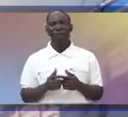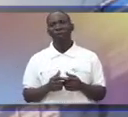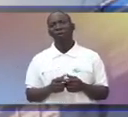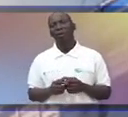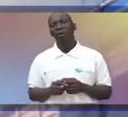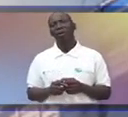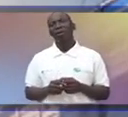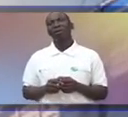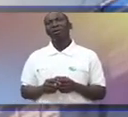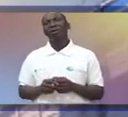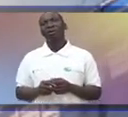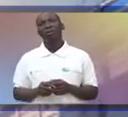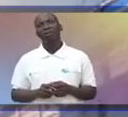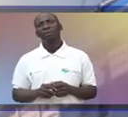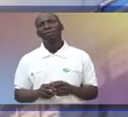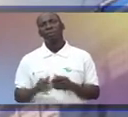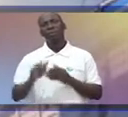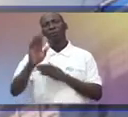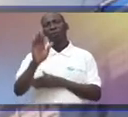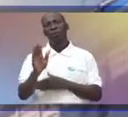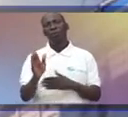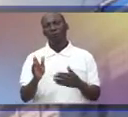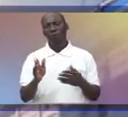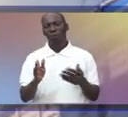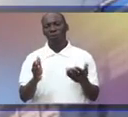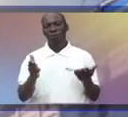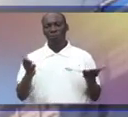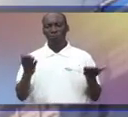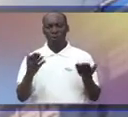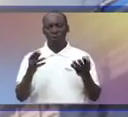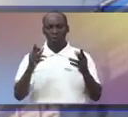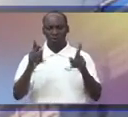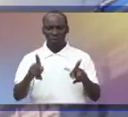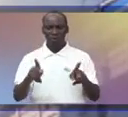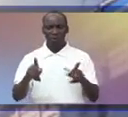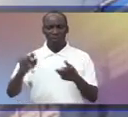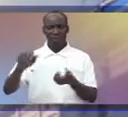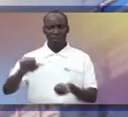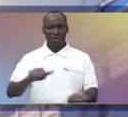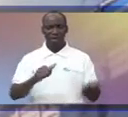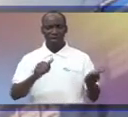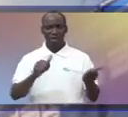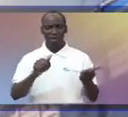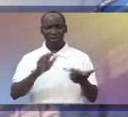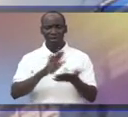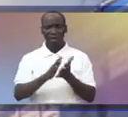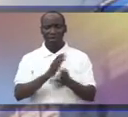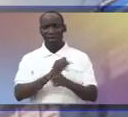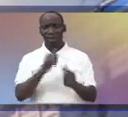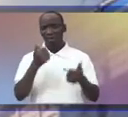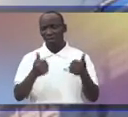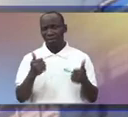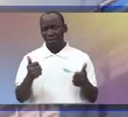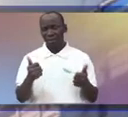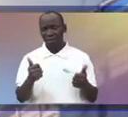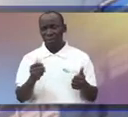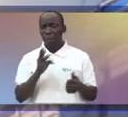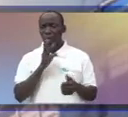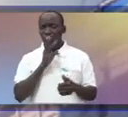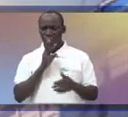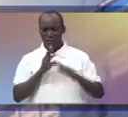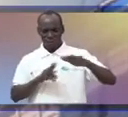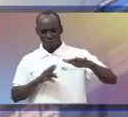onfa nye no nkwa. Eye wodu wo hye nsuo menjo na kata wo hunyina ne ye pege wa firi